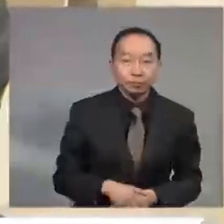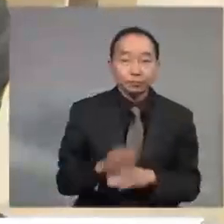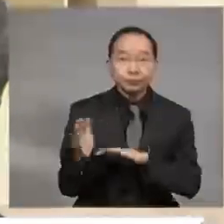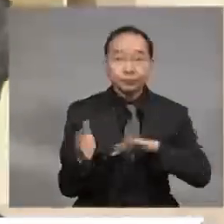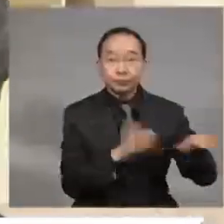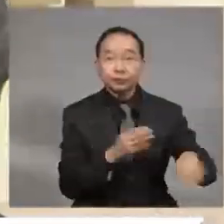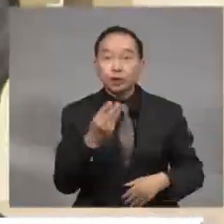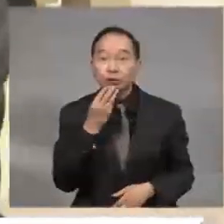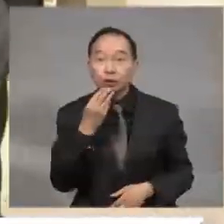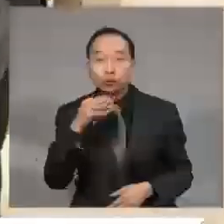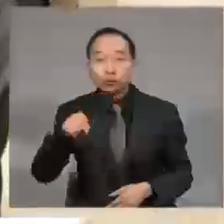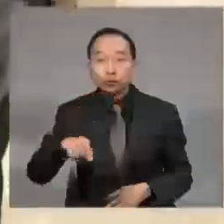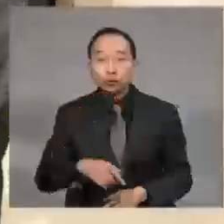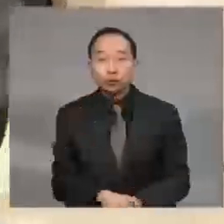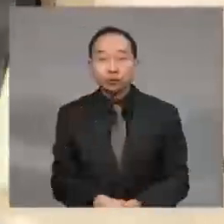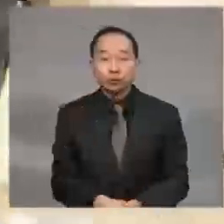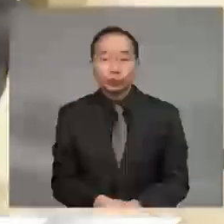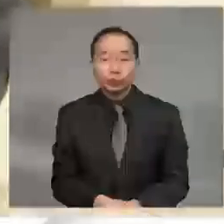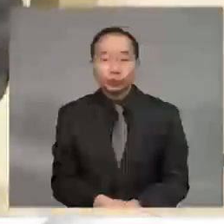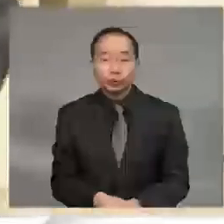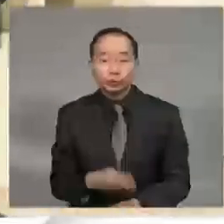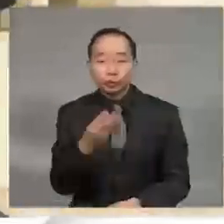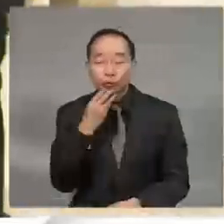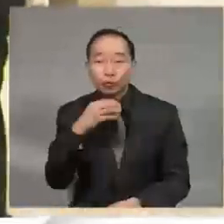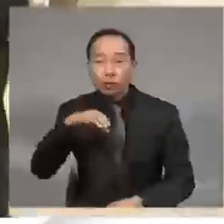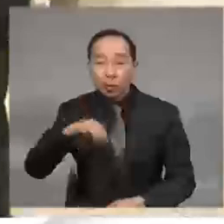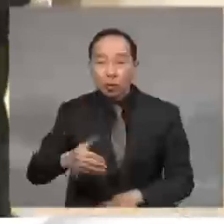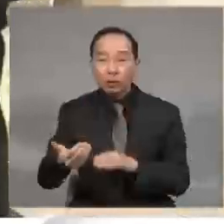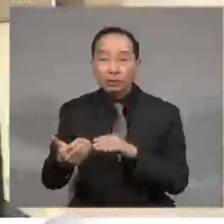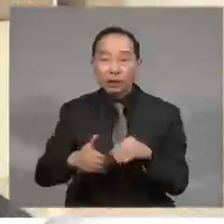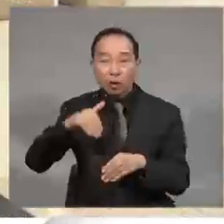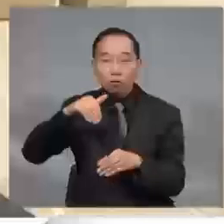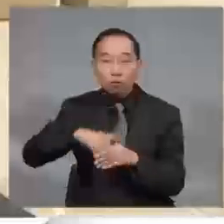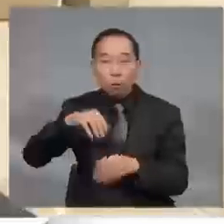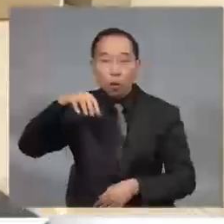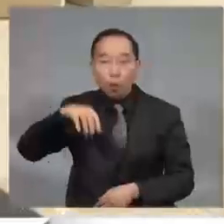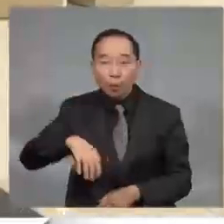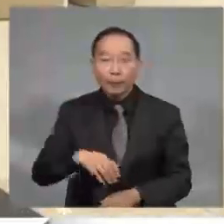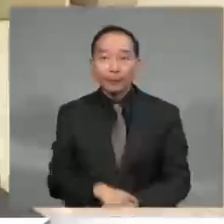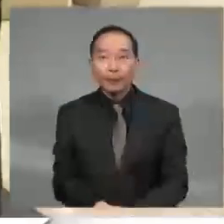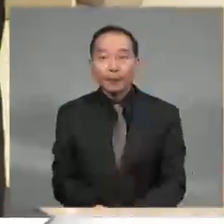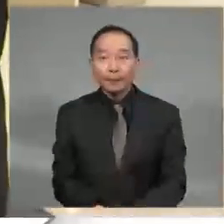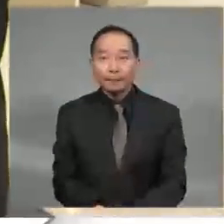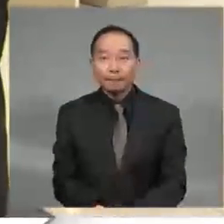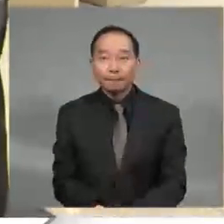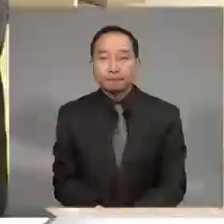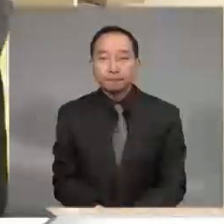보겠습니다. 자, 서울역에 위치한 사전투표소인데